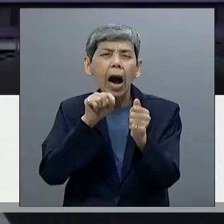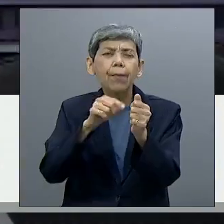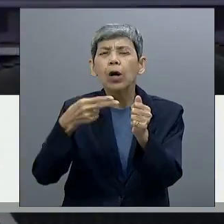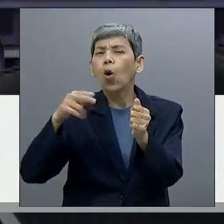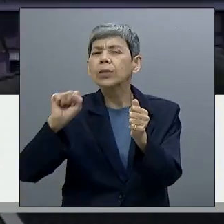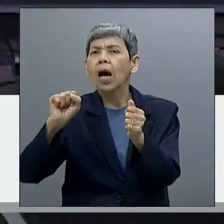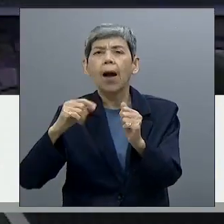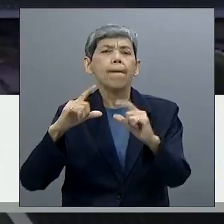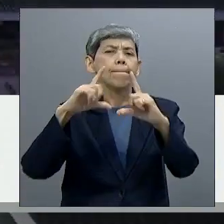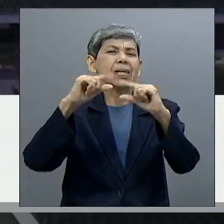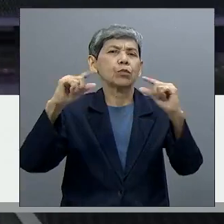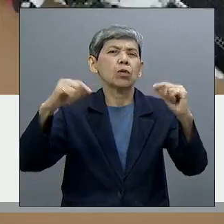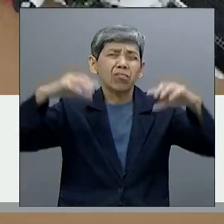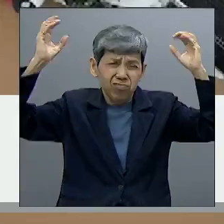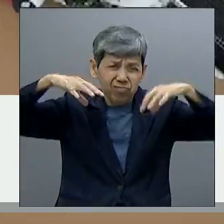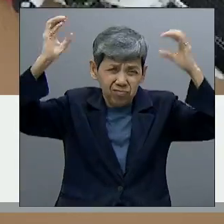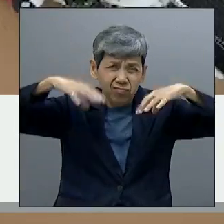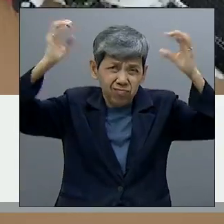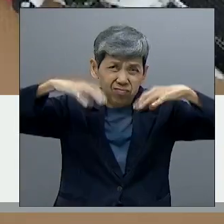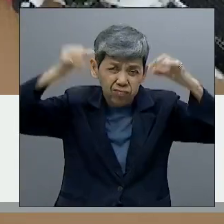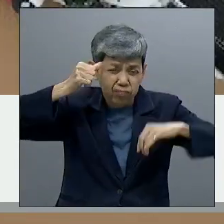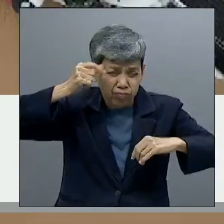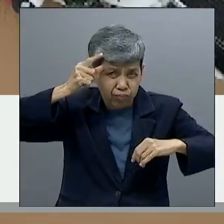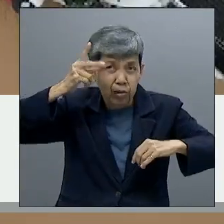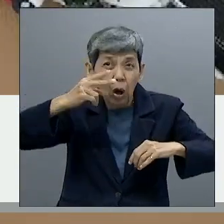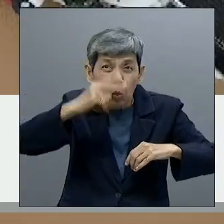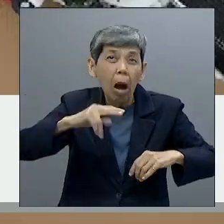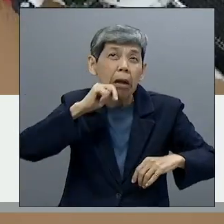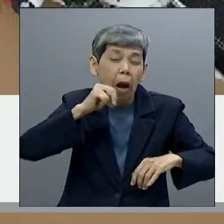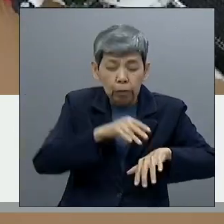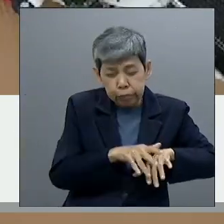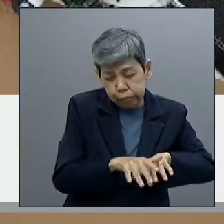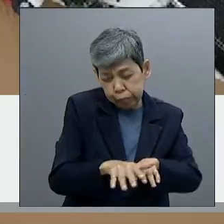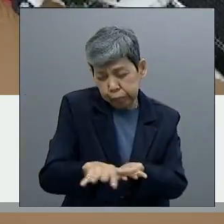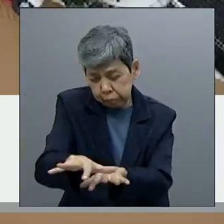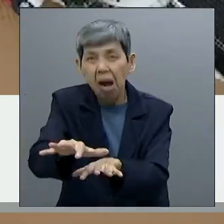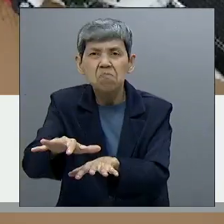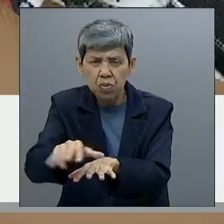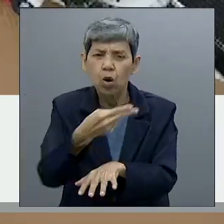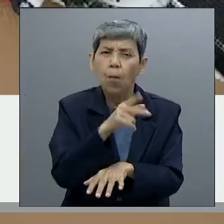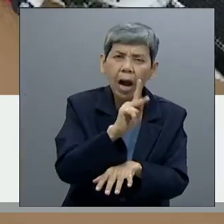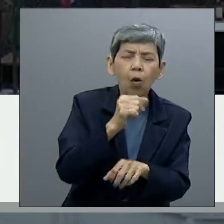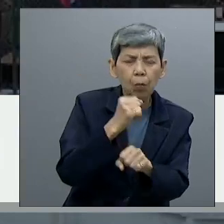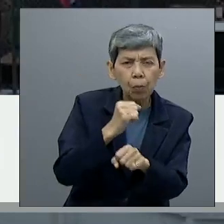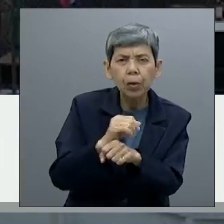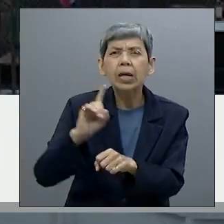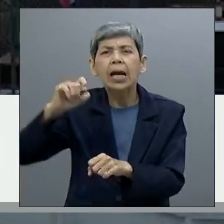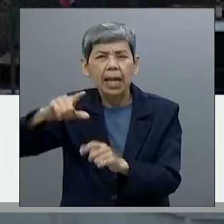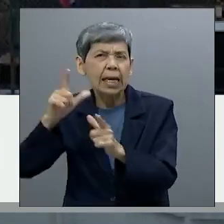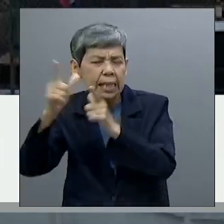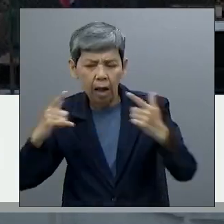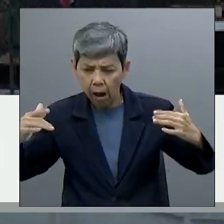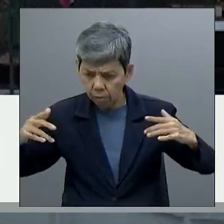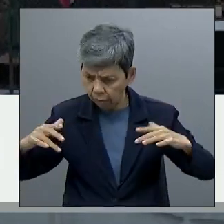สักจังหวัดเพชรบูรณ์ค่ะหลังฝนตกหนักติดต่อกันหลายวันแล้วมีน้ำป่าจากพื้นที่อำเภอหล่มเก่าและด่านซ้ายจังหวัดเลยไหลบ่ามาสมท